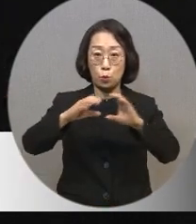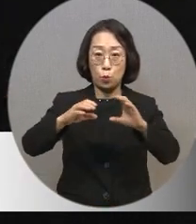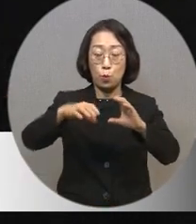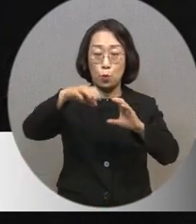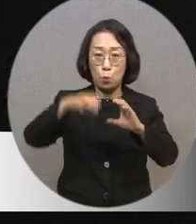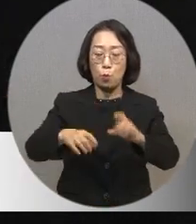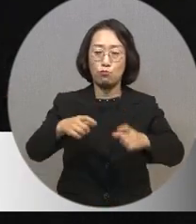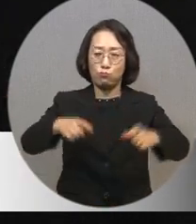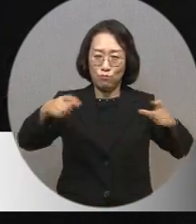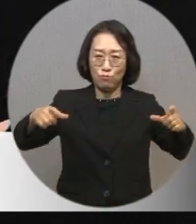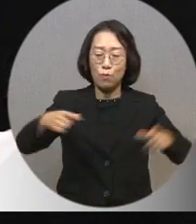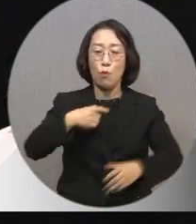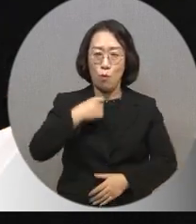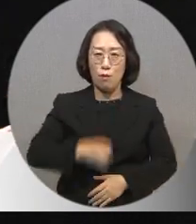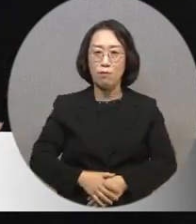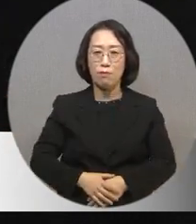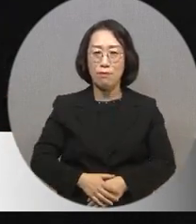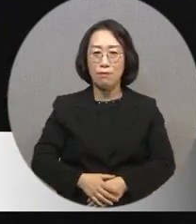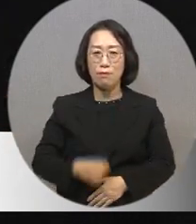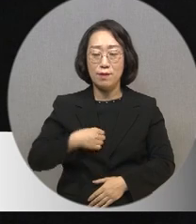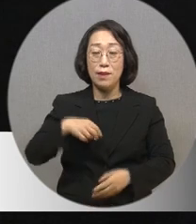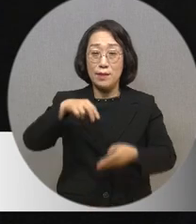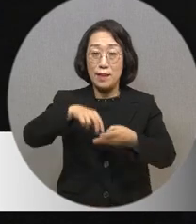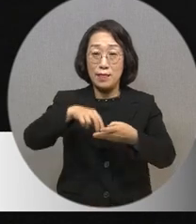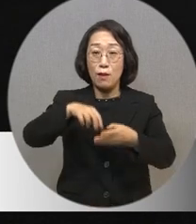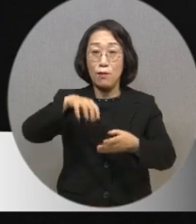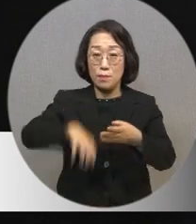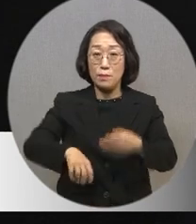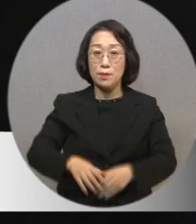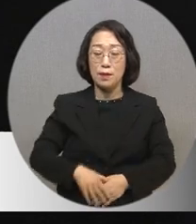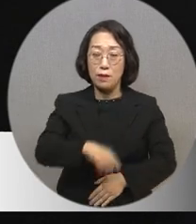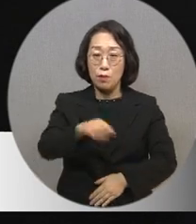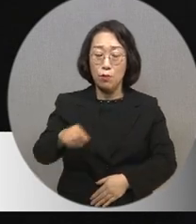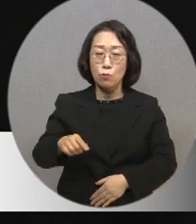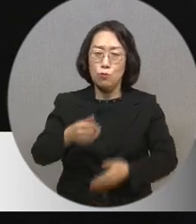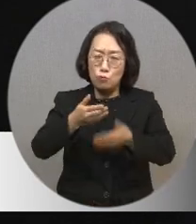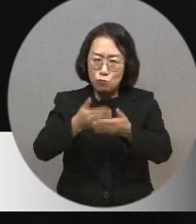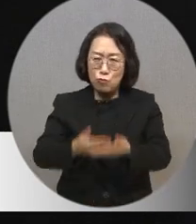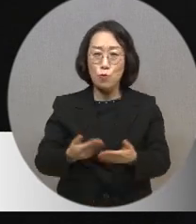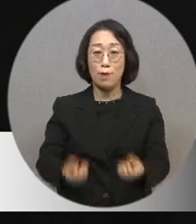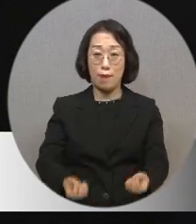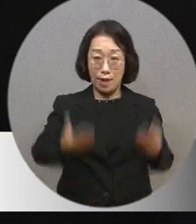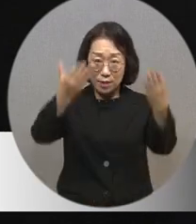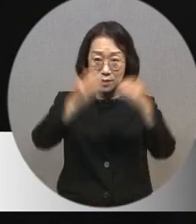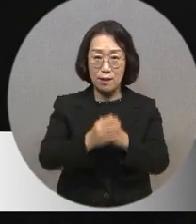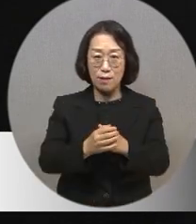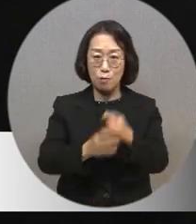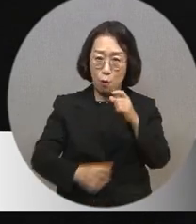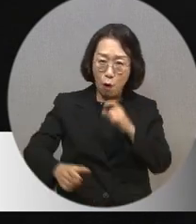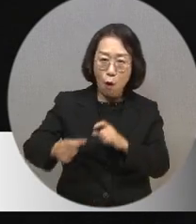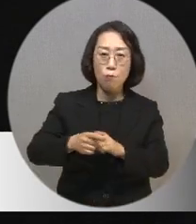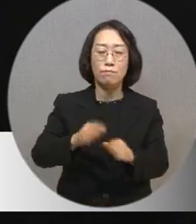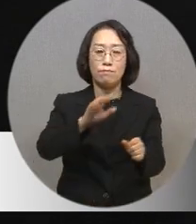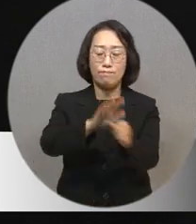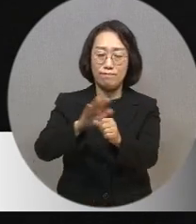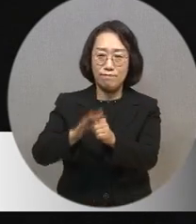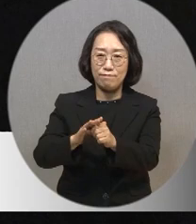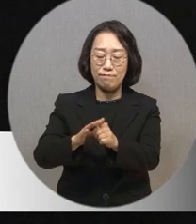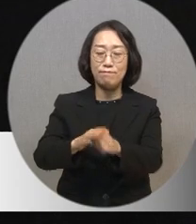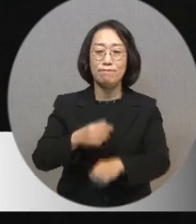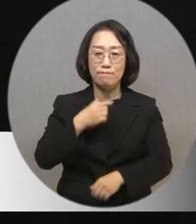자리가 되었으면 해요. 그래서 저 센터 입장에서는 이런 의미 있는 행사는 적극 더 지원해야